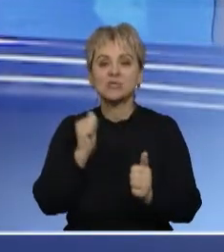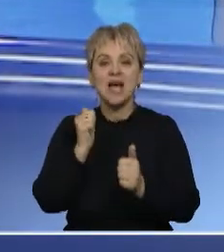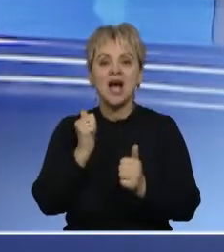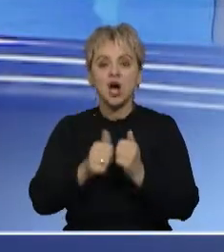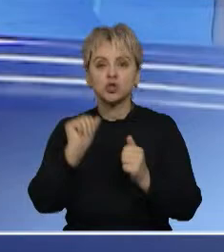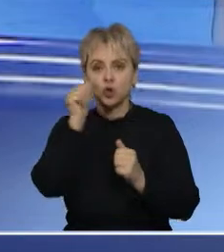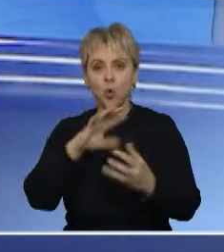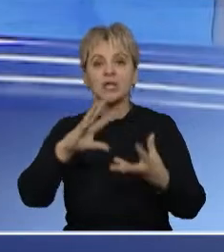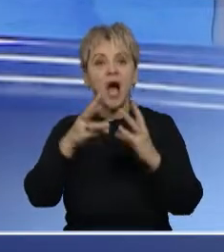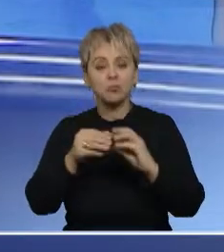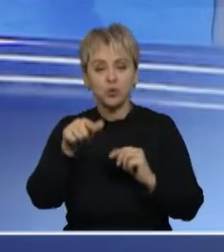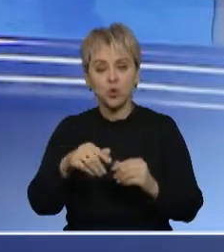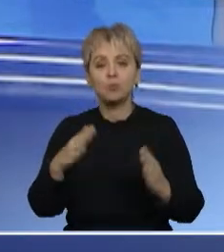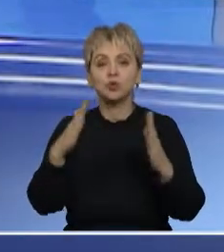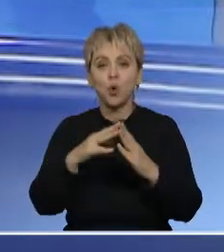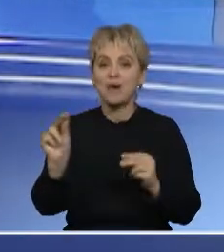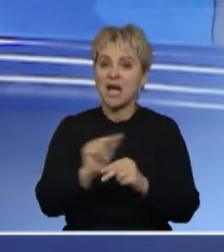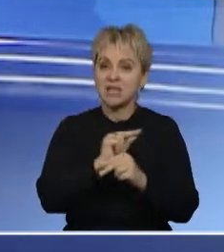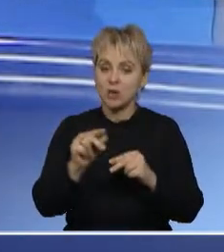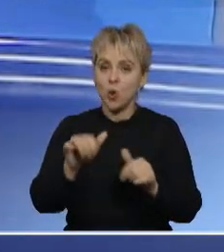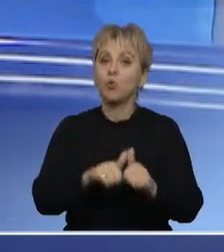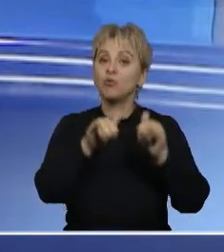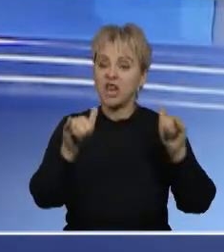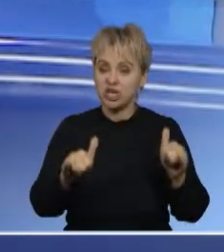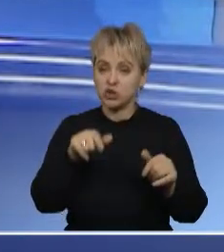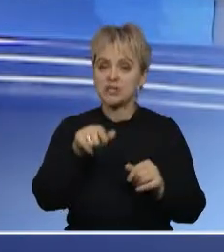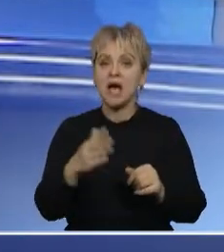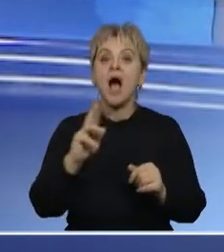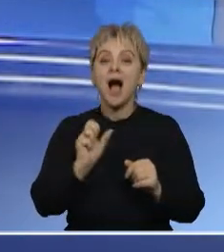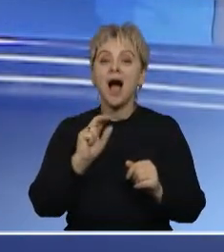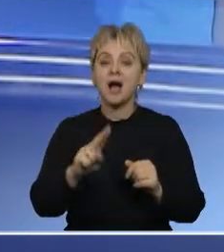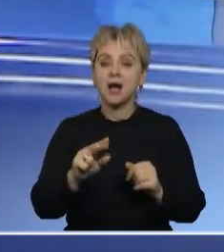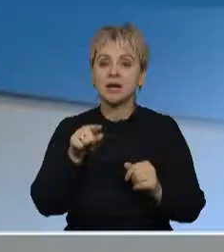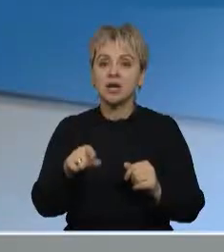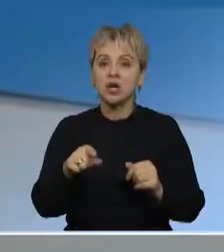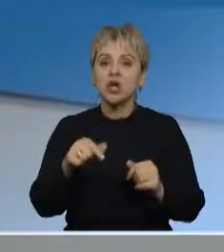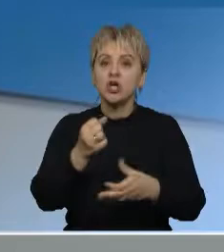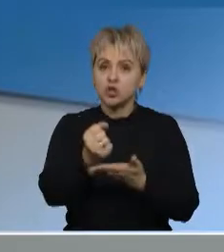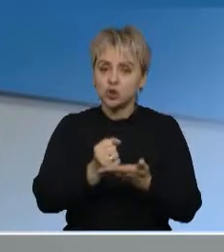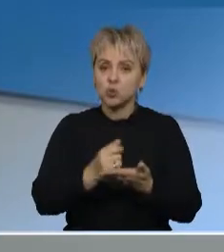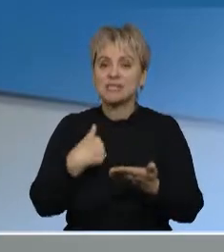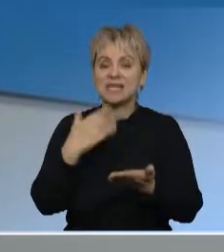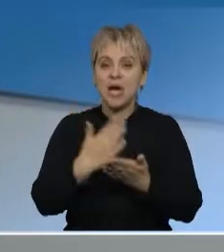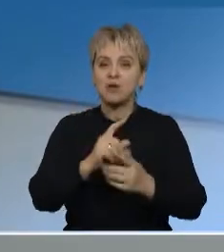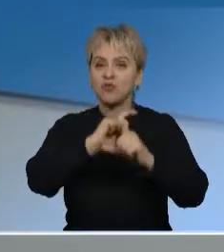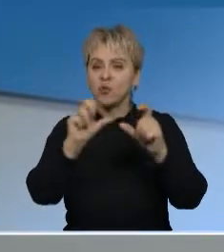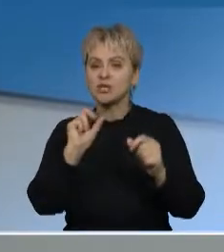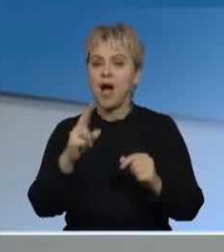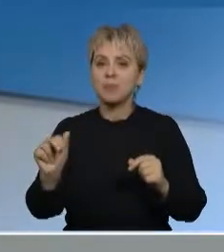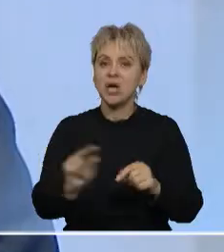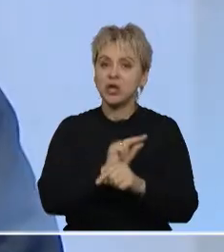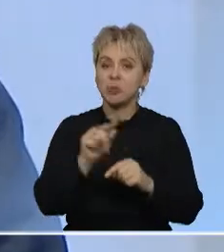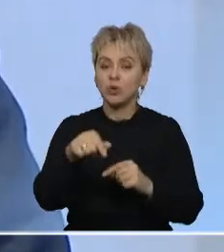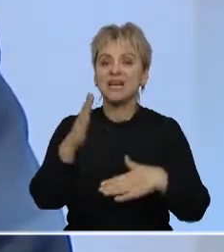году объем домов ремонтируемых увеличивается. А как же вот ресурсы, я имею в виду и фонд капитального ремонта,